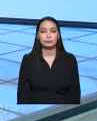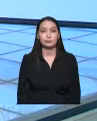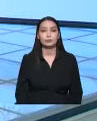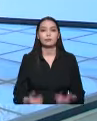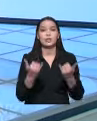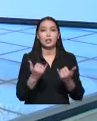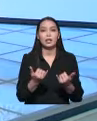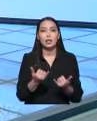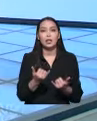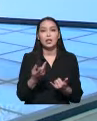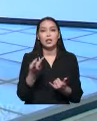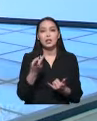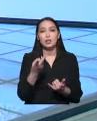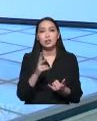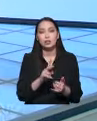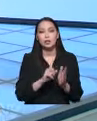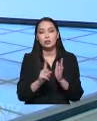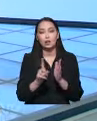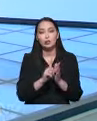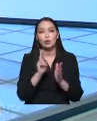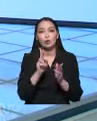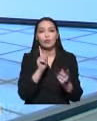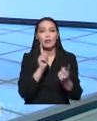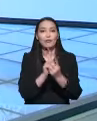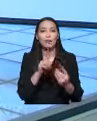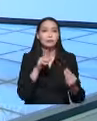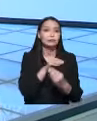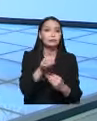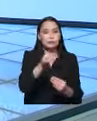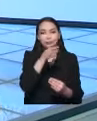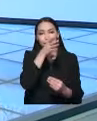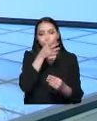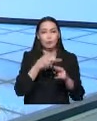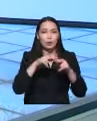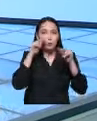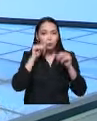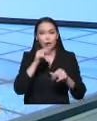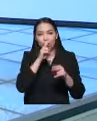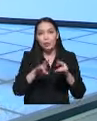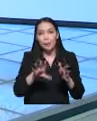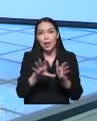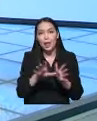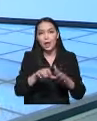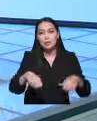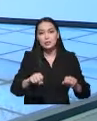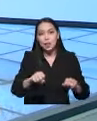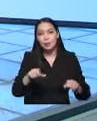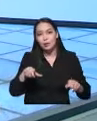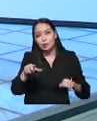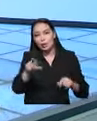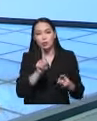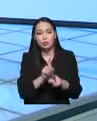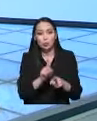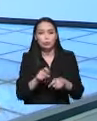Енді екі жолақты жолда қарсы бағытқа шыққандар жүргізуші куәлігінен айырылады, сондай-ақ электрлі самокаттардың тротуармен жүруіне тыйым